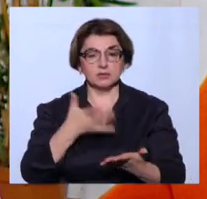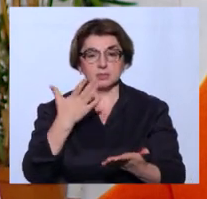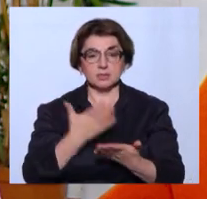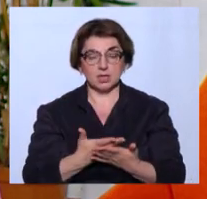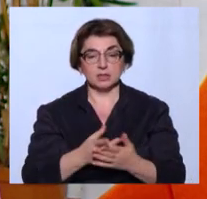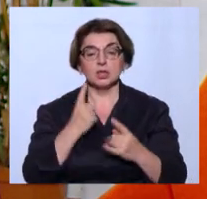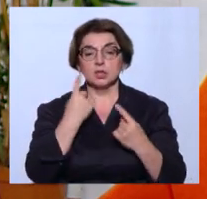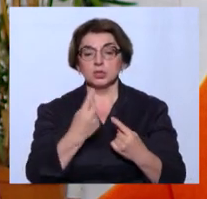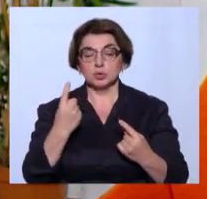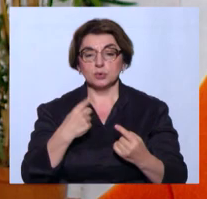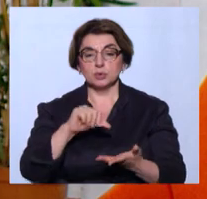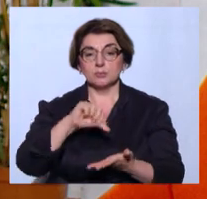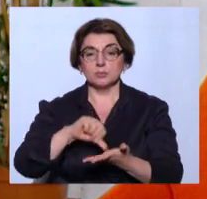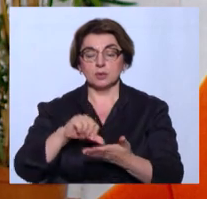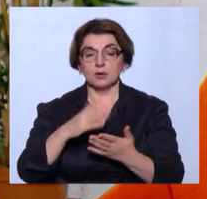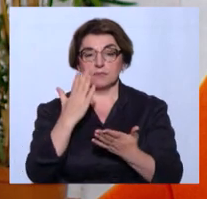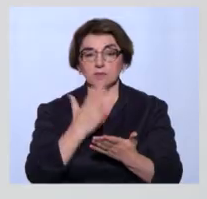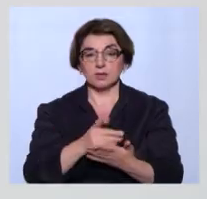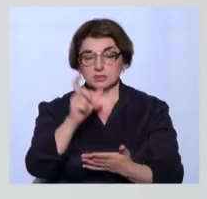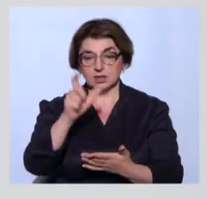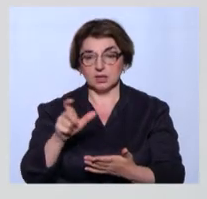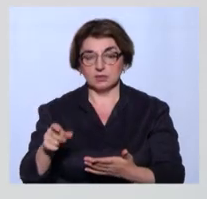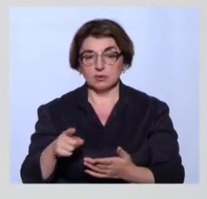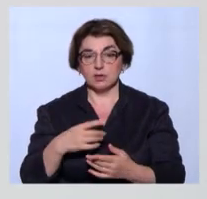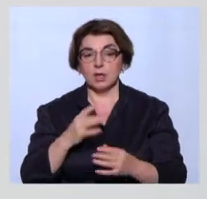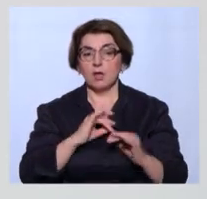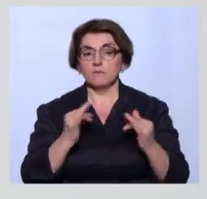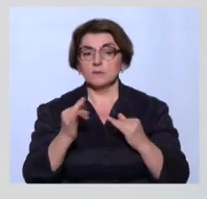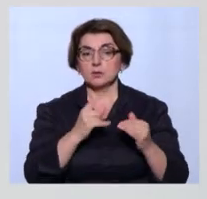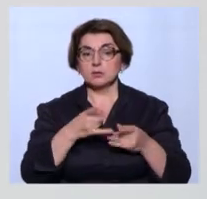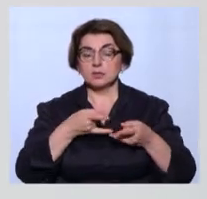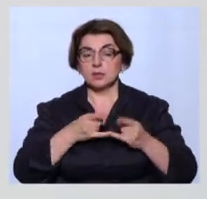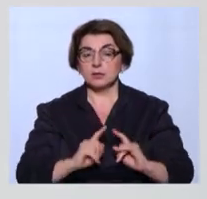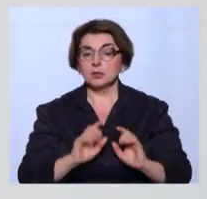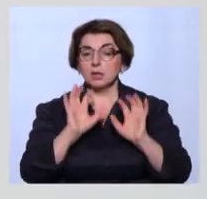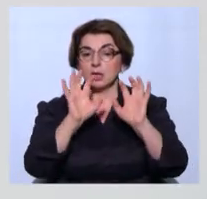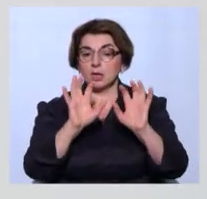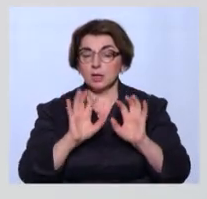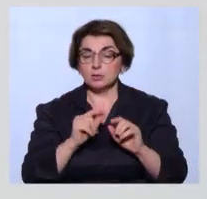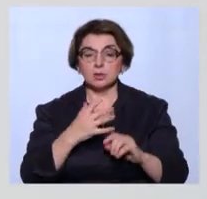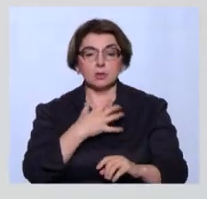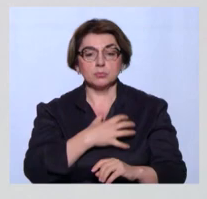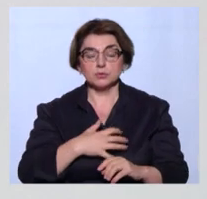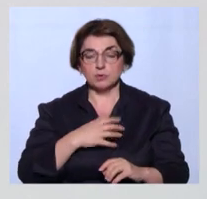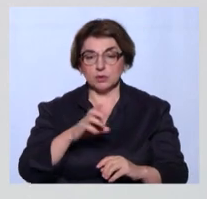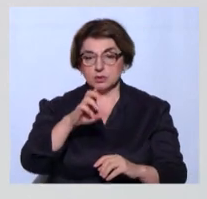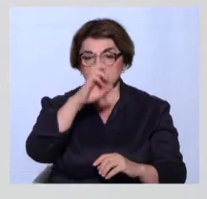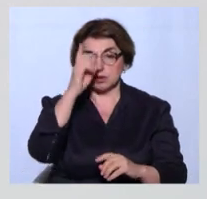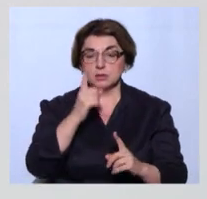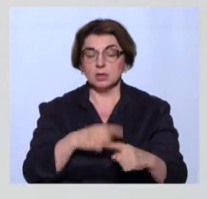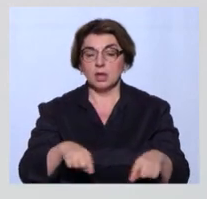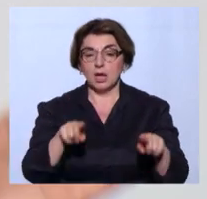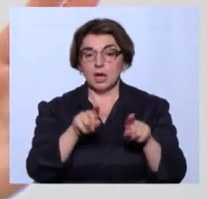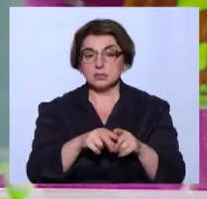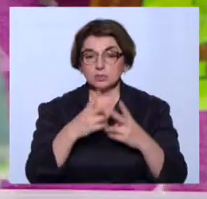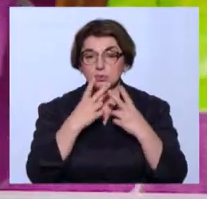და აღვნიშნოთ თითოეული მოქალაქე, საქართველოს თითოეული მოქალაქე, ვისაუბრებთ თუ სადიბადება კანონი და რატომ არის ის მნიშვნელოვანი ქვეყნისთვის და